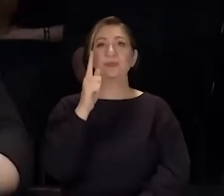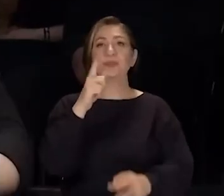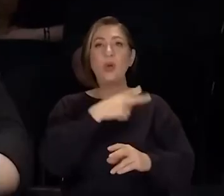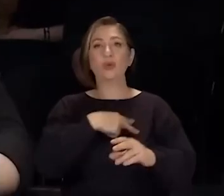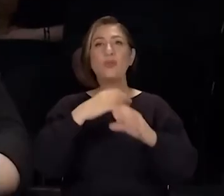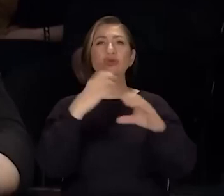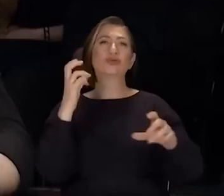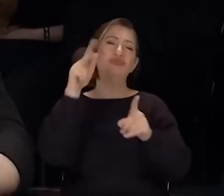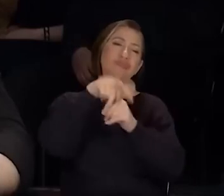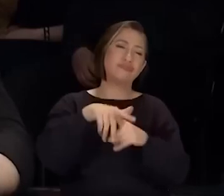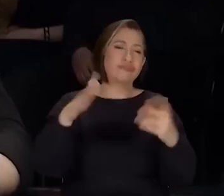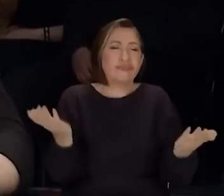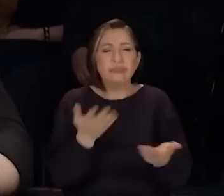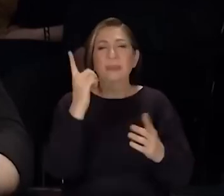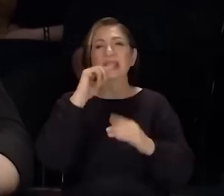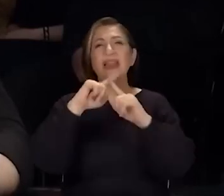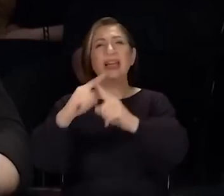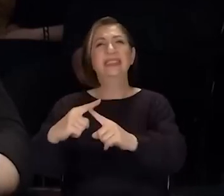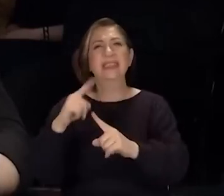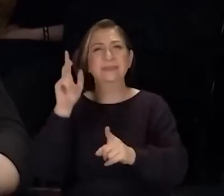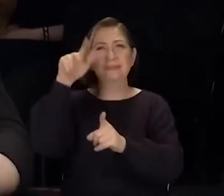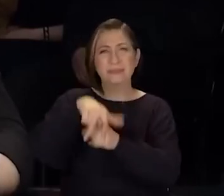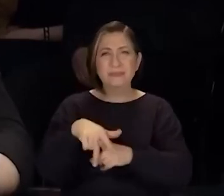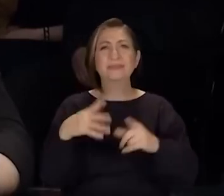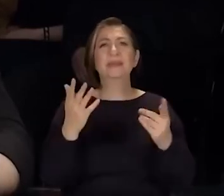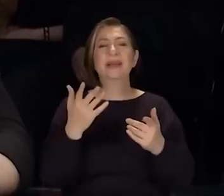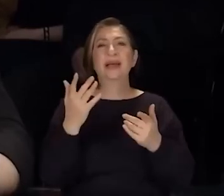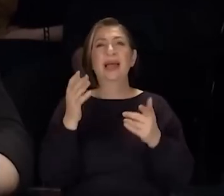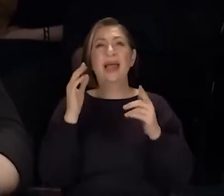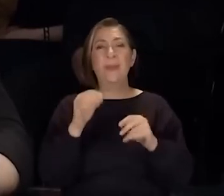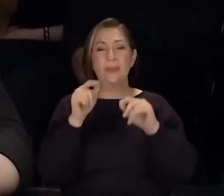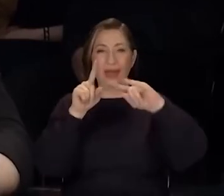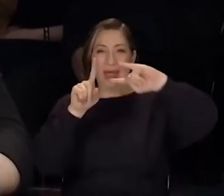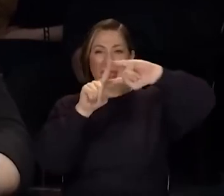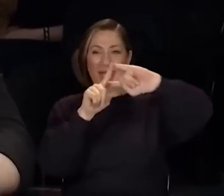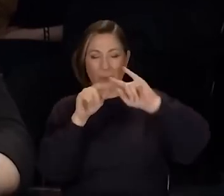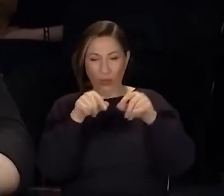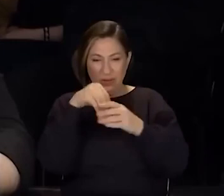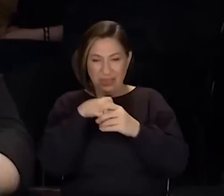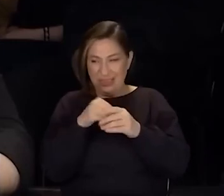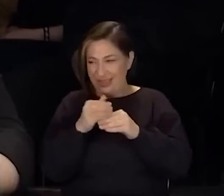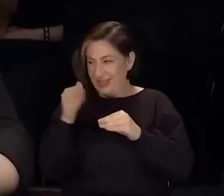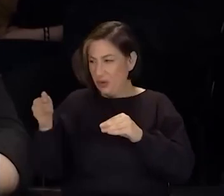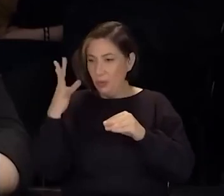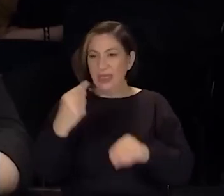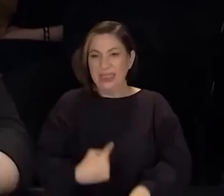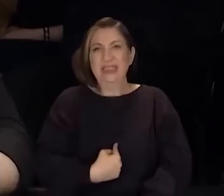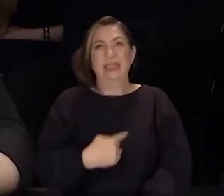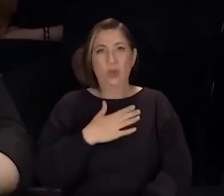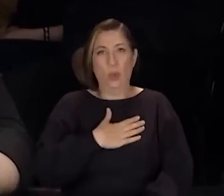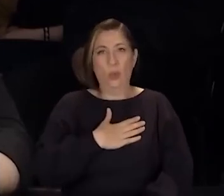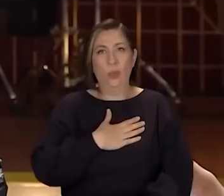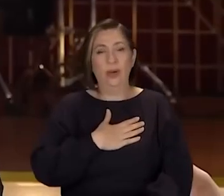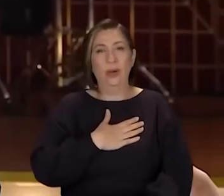otobüse bindiğinde veya bir taksiye bindiğinde hep karenin dışında kalmakta bunu hissettiğim zamanlar oluyor.